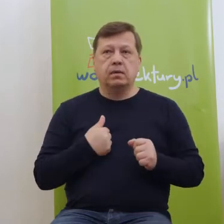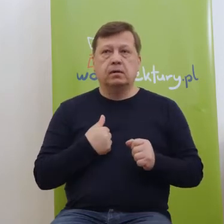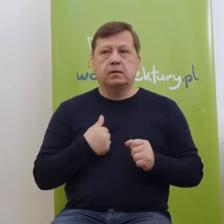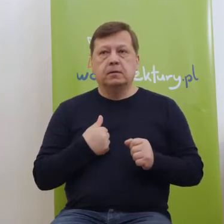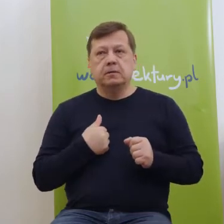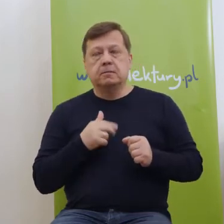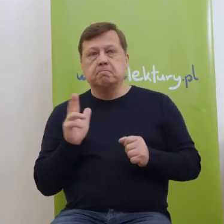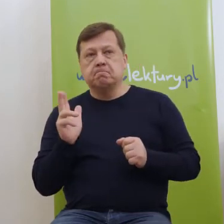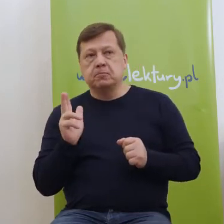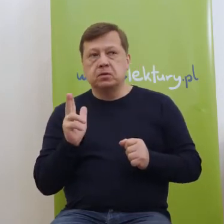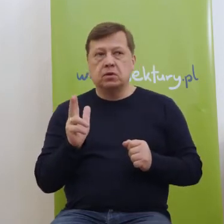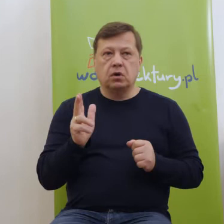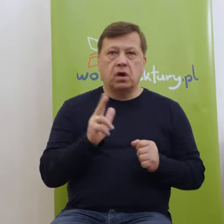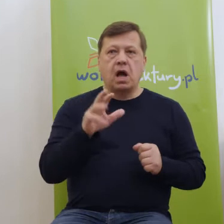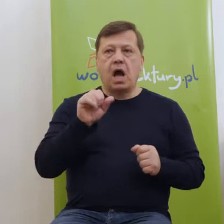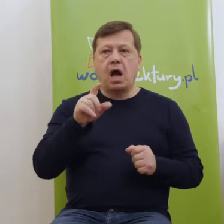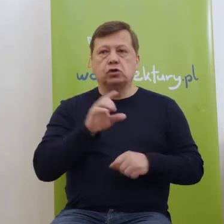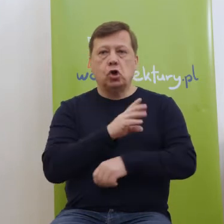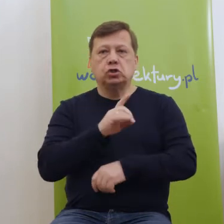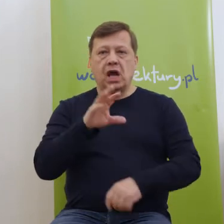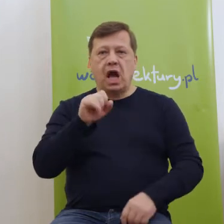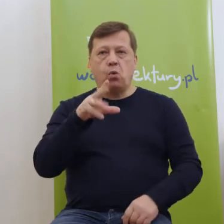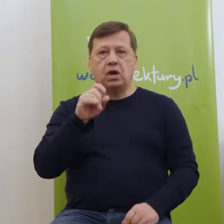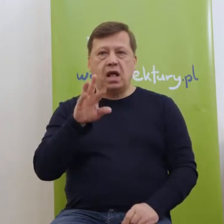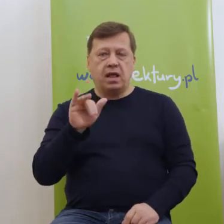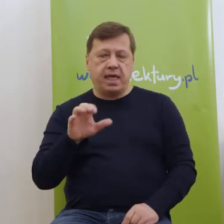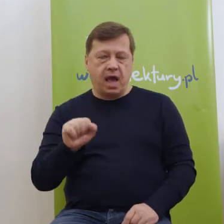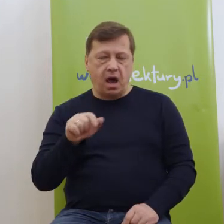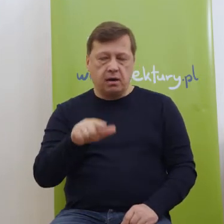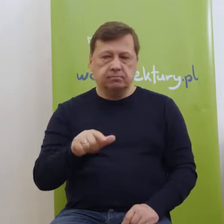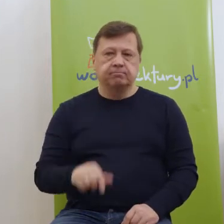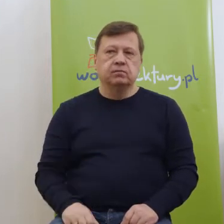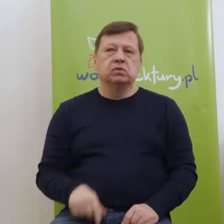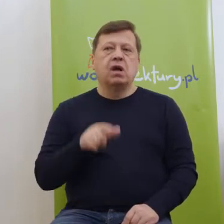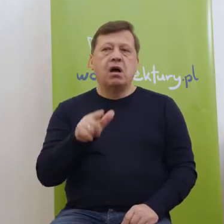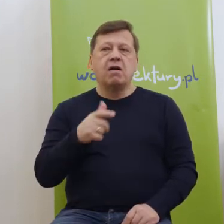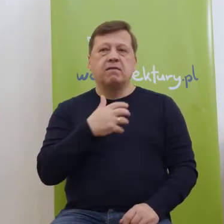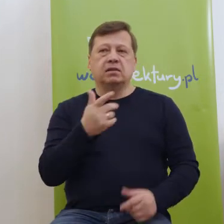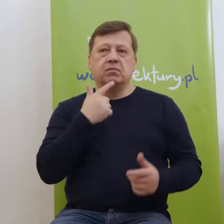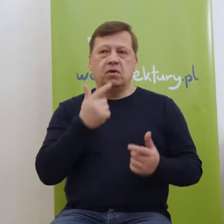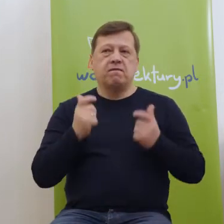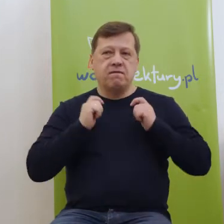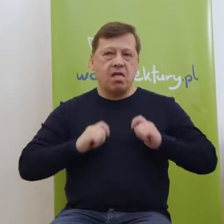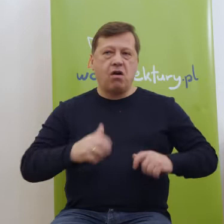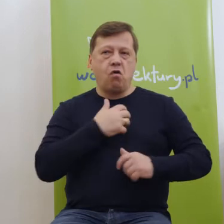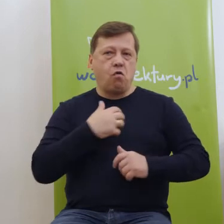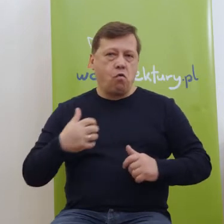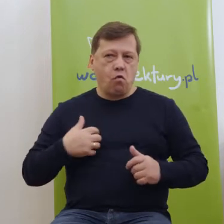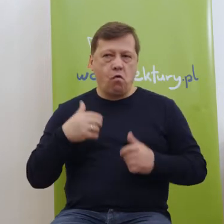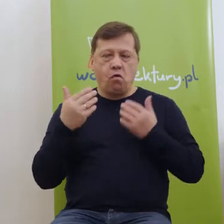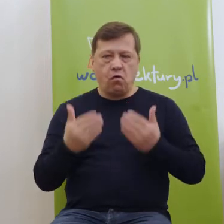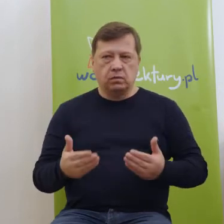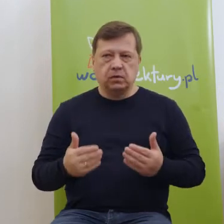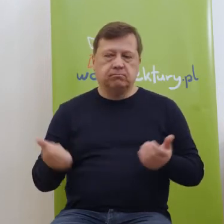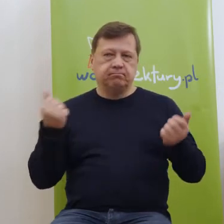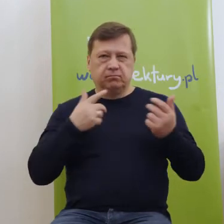bardzo ciotkę Aurelię, która przebiera się, która jest taką wiejską gospodynią, bardzo ekscentryczną,